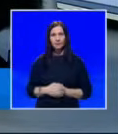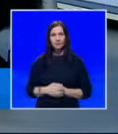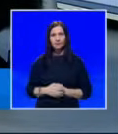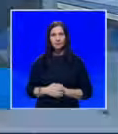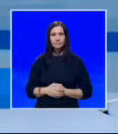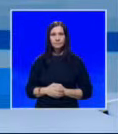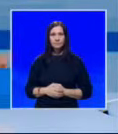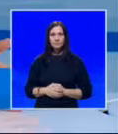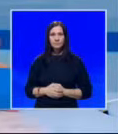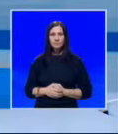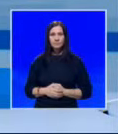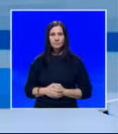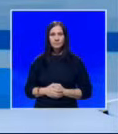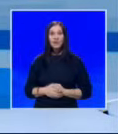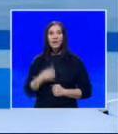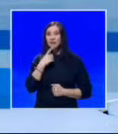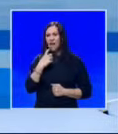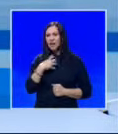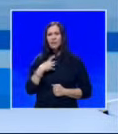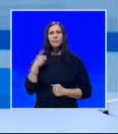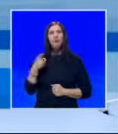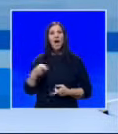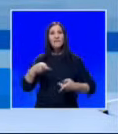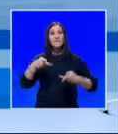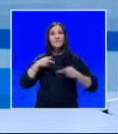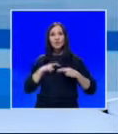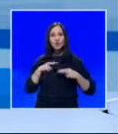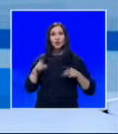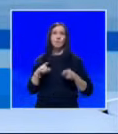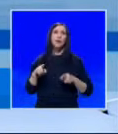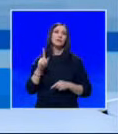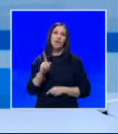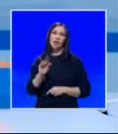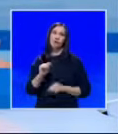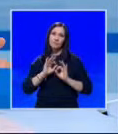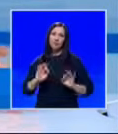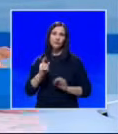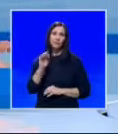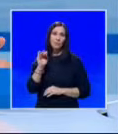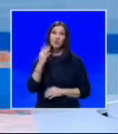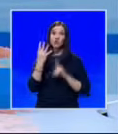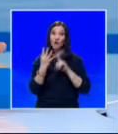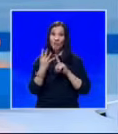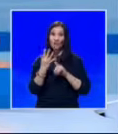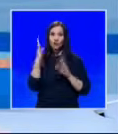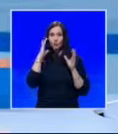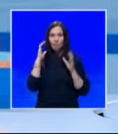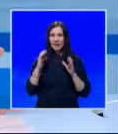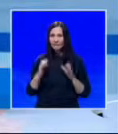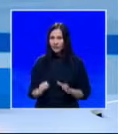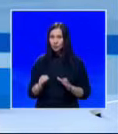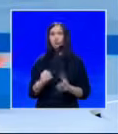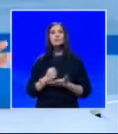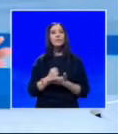България. За ГЕРБ това е връщане в управлението. Трябва да го кажем ясно, че това ще бъде четвъртото правителство